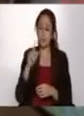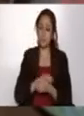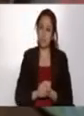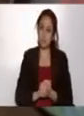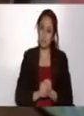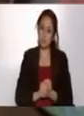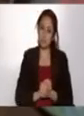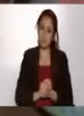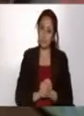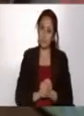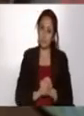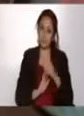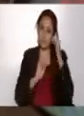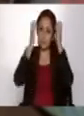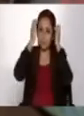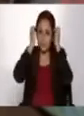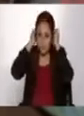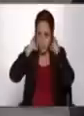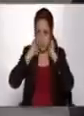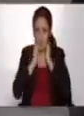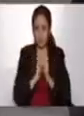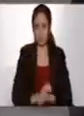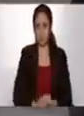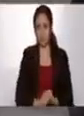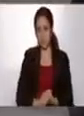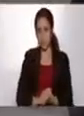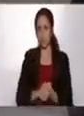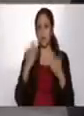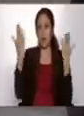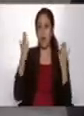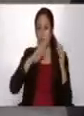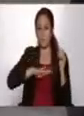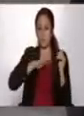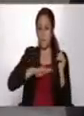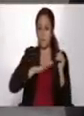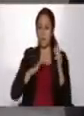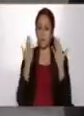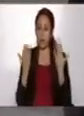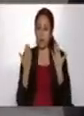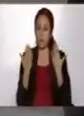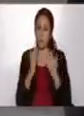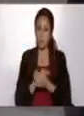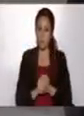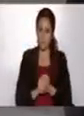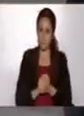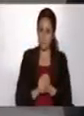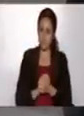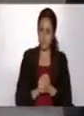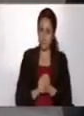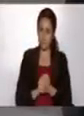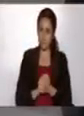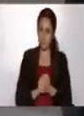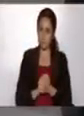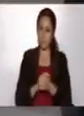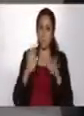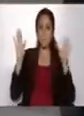بنام، يمكن انا عايشه كده روح. ربنا يصبركم ويربط على قلبكم، ربنا يرحم حبيبه، وهي اكيد دي